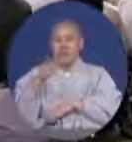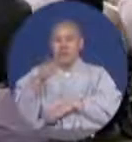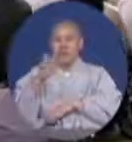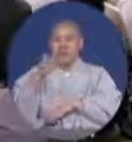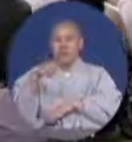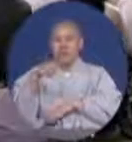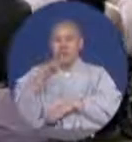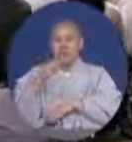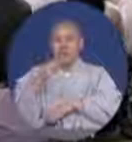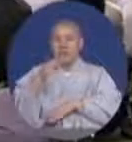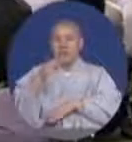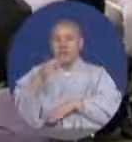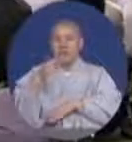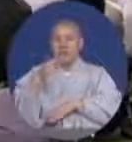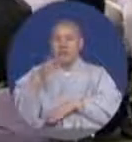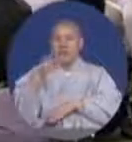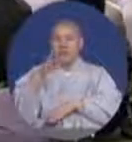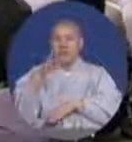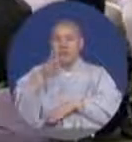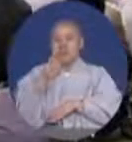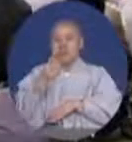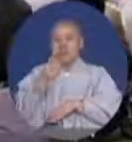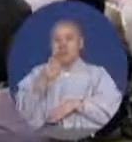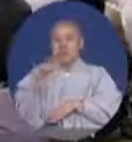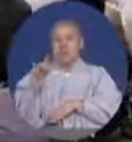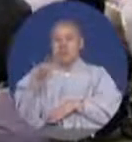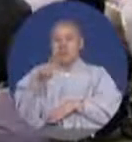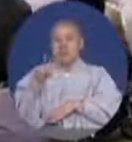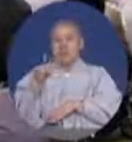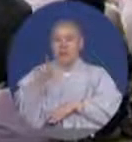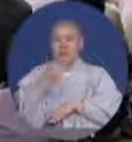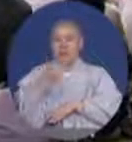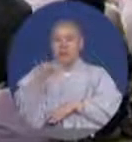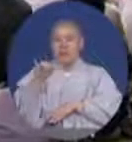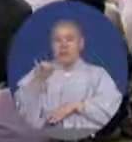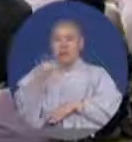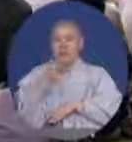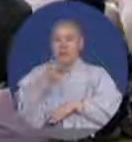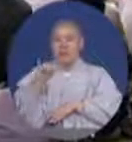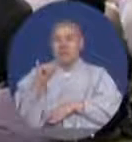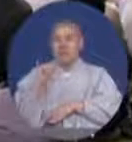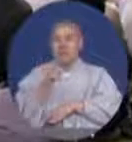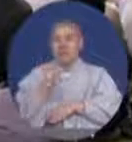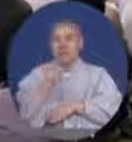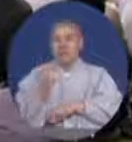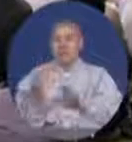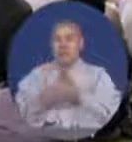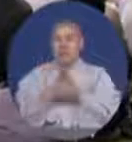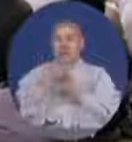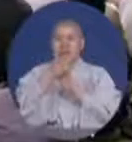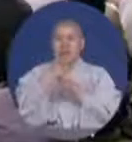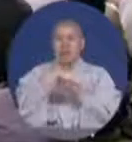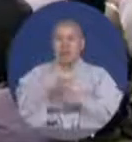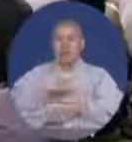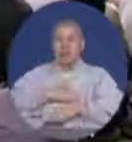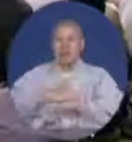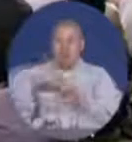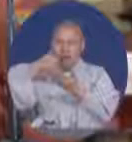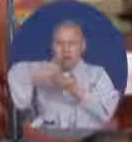유언무진삼보 대자대비 수화정례 명운가피려. 이게 대자대비로 나의 정례를